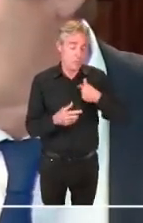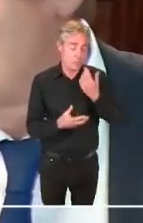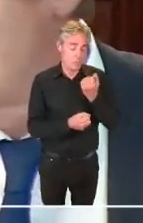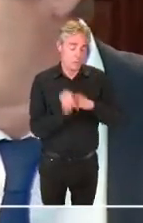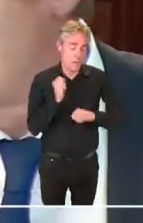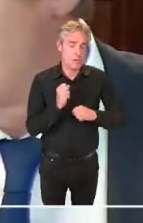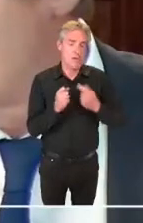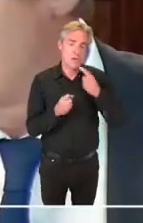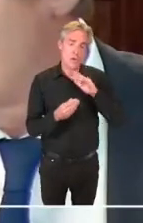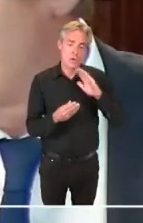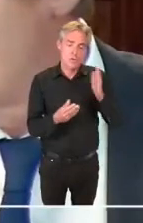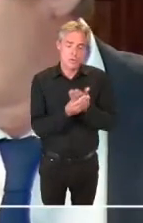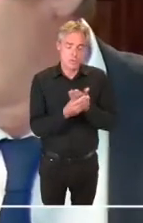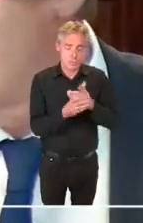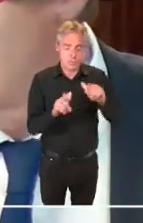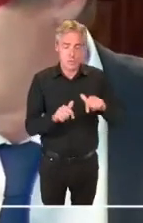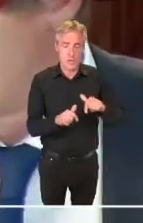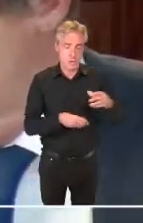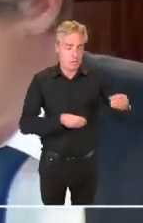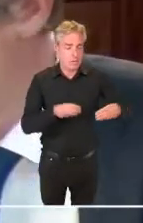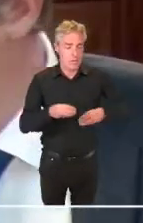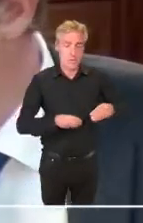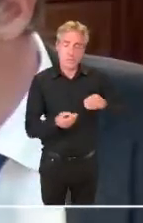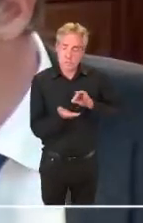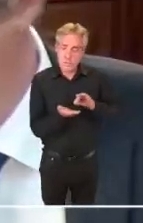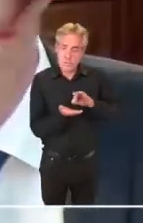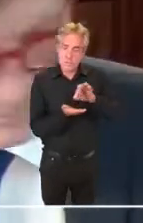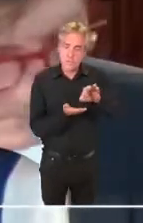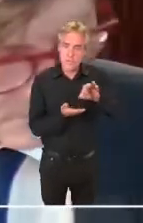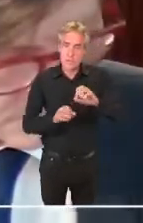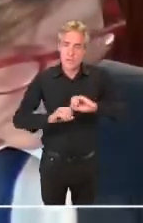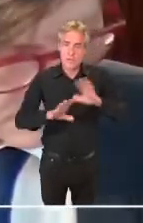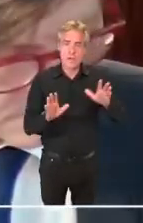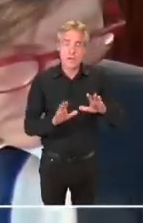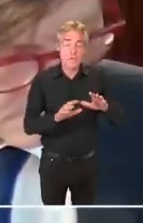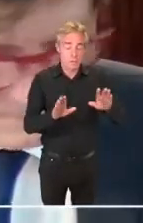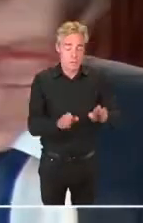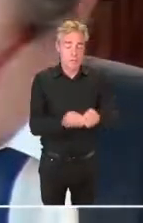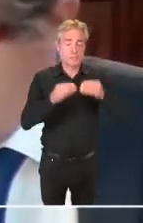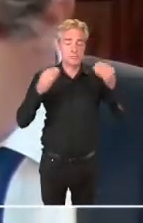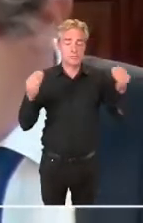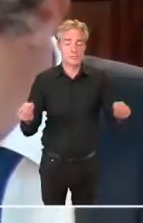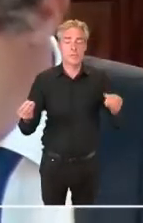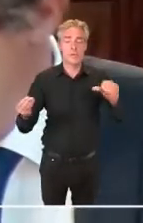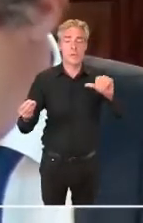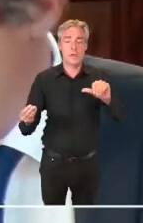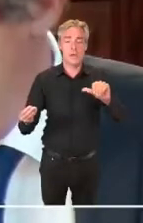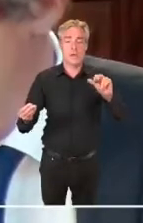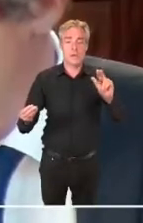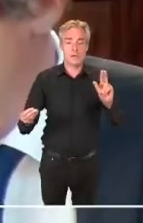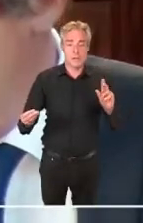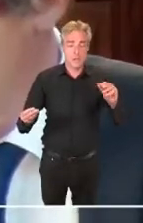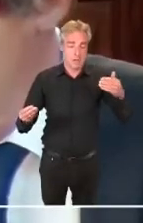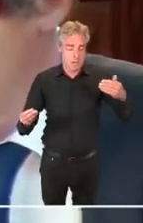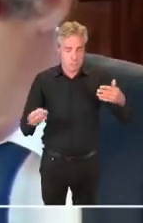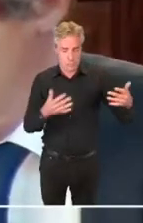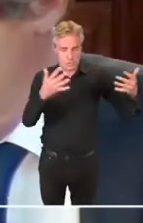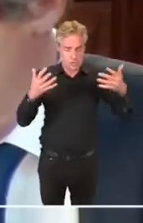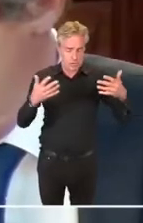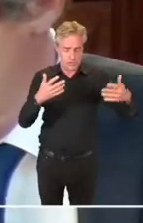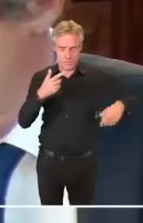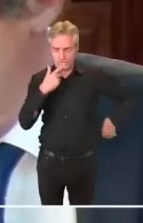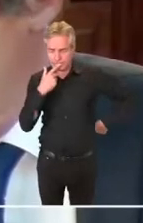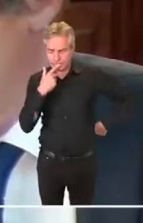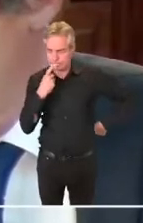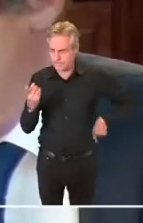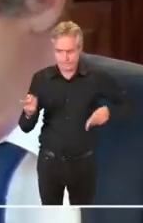le document est là, la direction est claire, mais quand on ouvre l'ADM, on tombe sur des chiffres